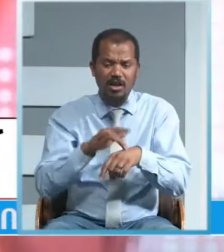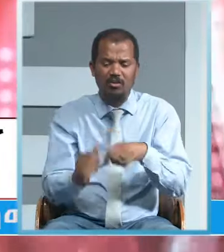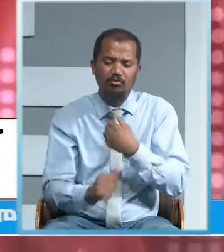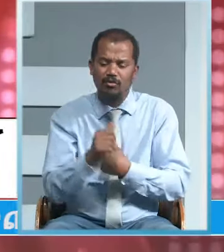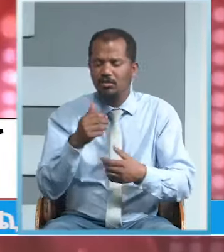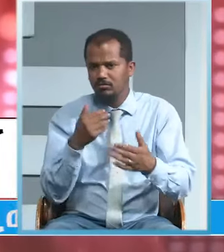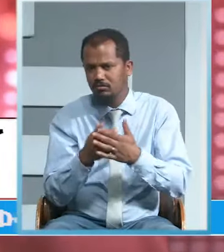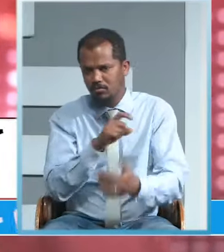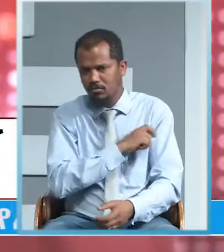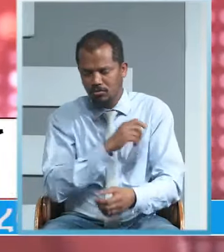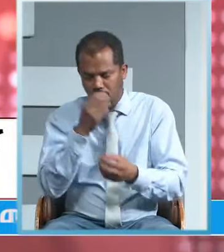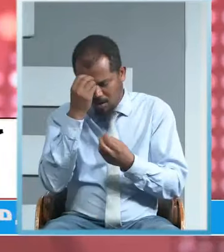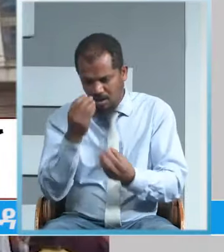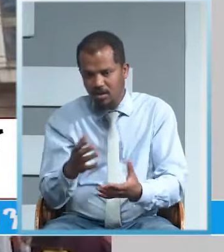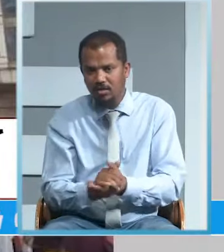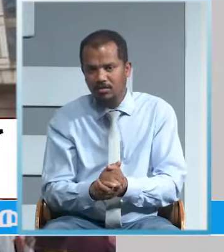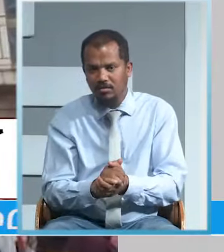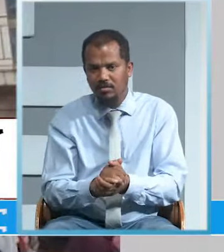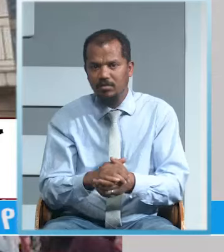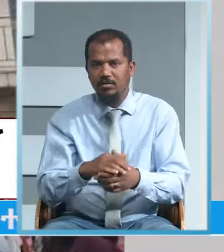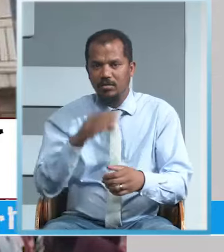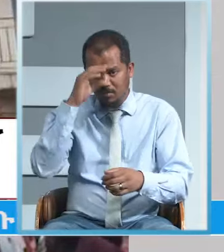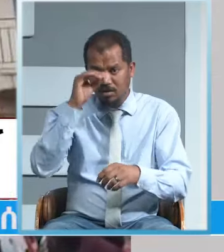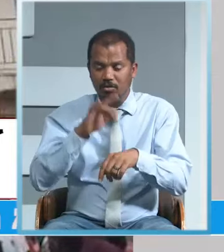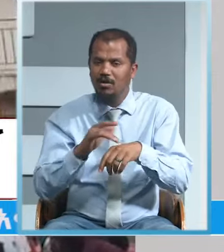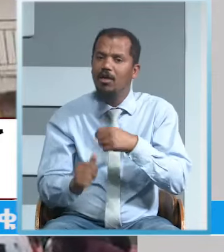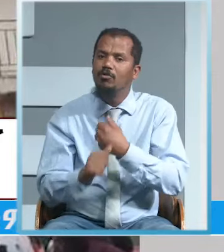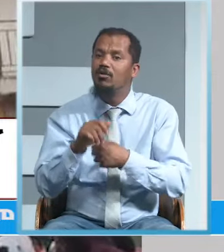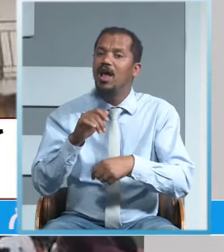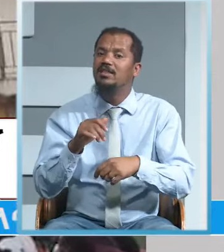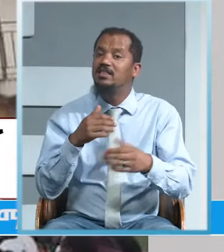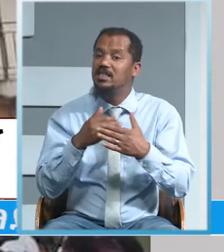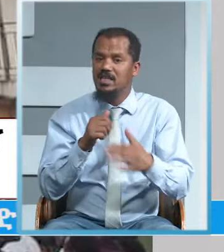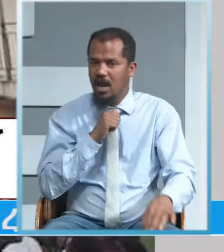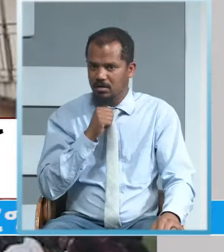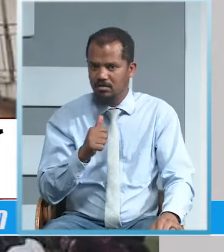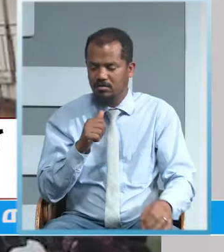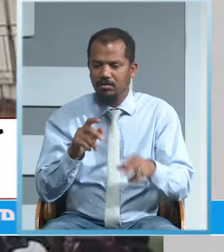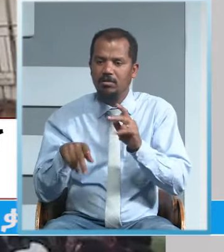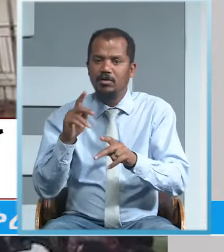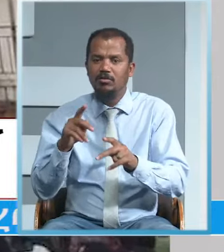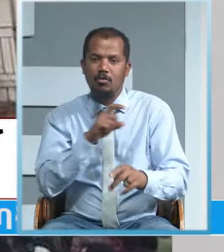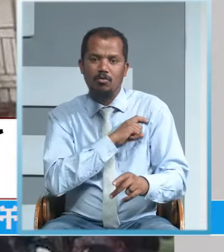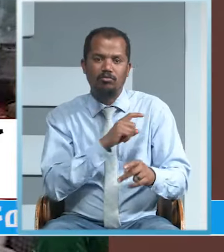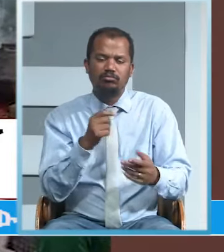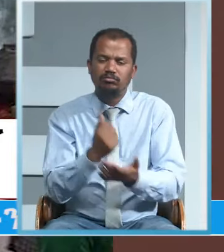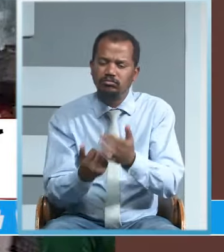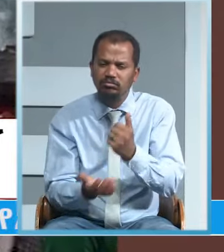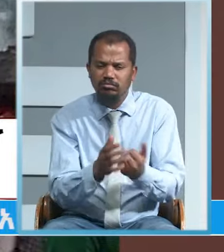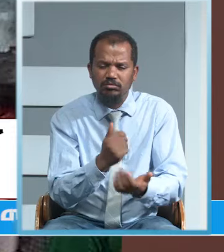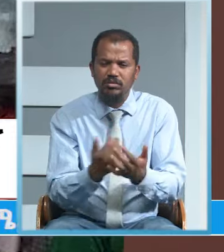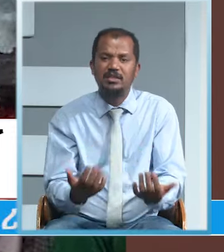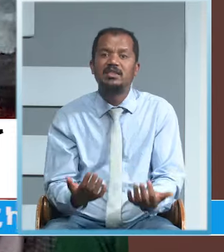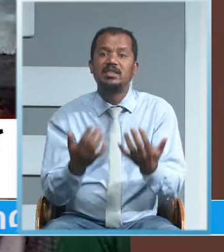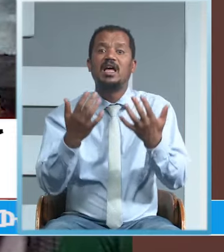መድረሱን ፖሊስ አስታወቀ። በሰው ላይ ጉዳት እንዳልደረሰና ፖሊስ ከህብረተሰቡ ጋር ባደረገው ርብርብ